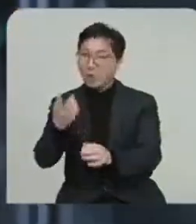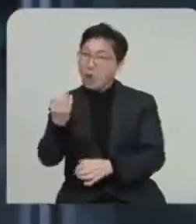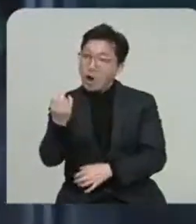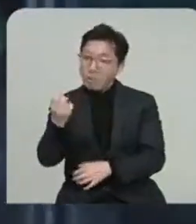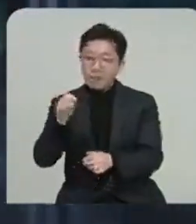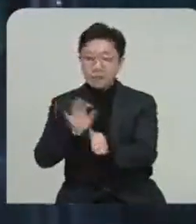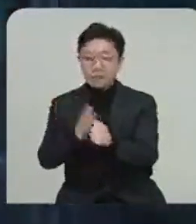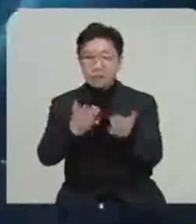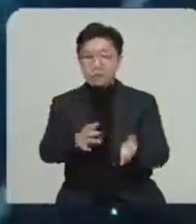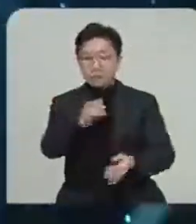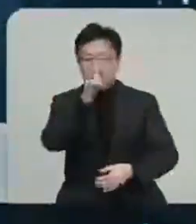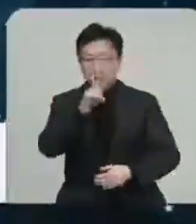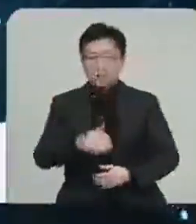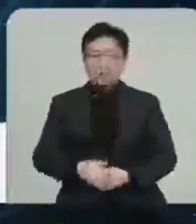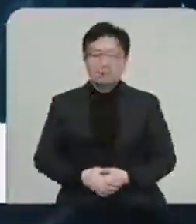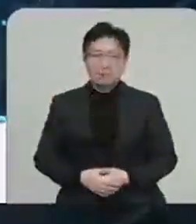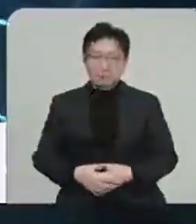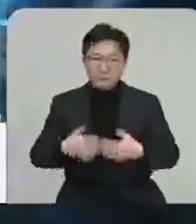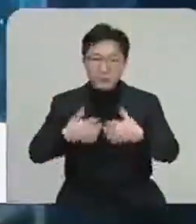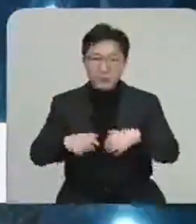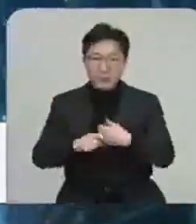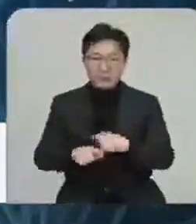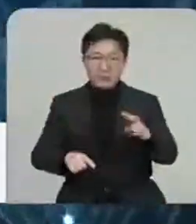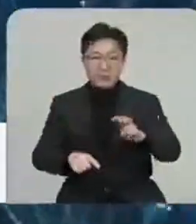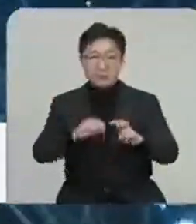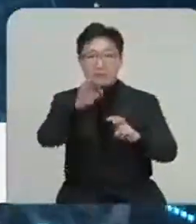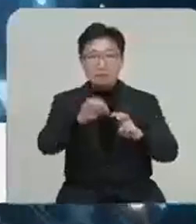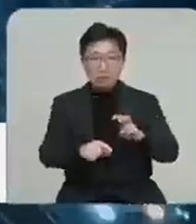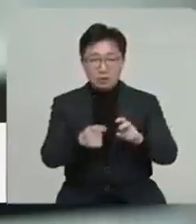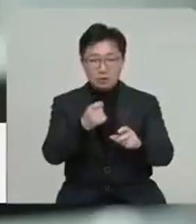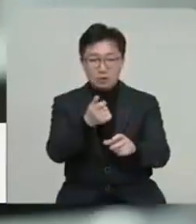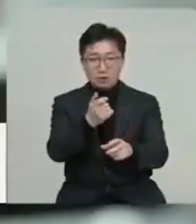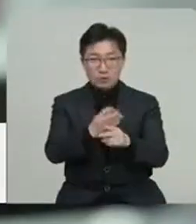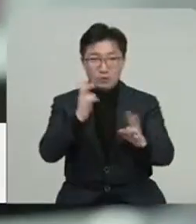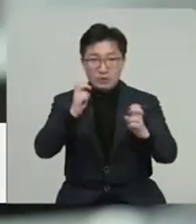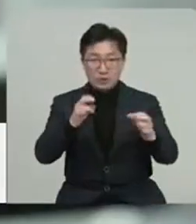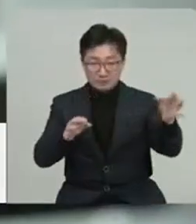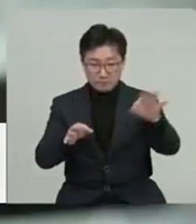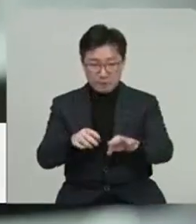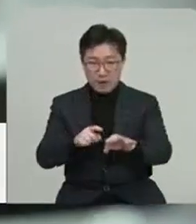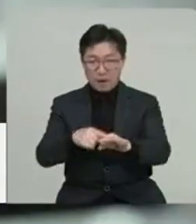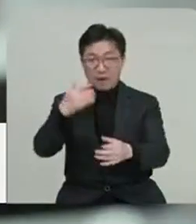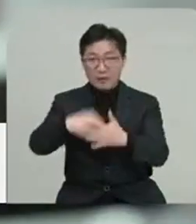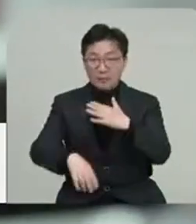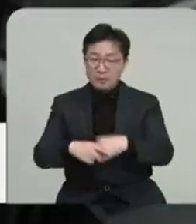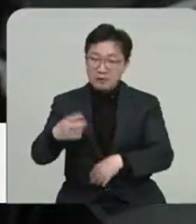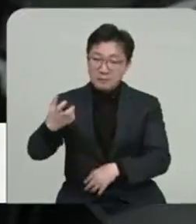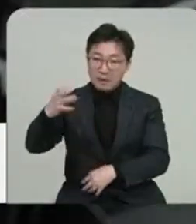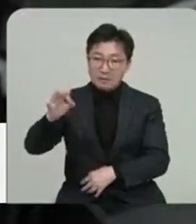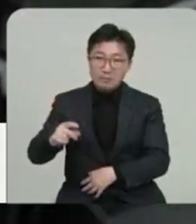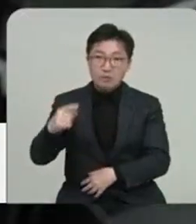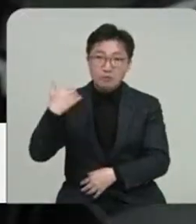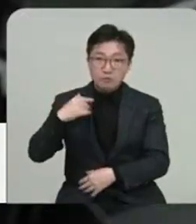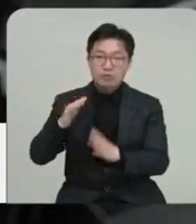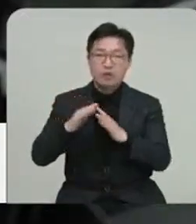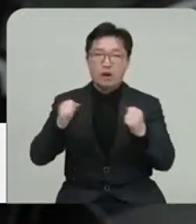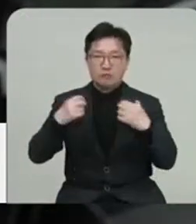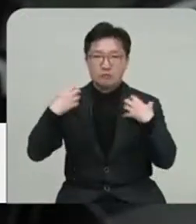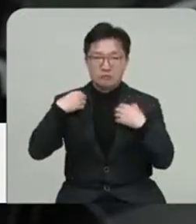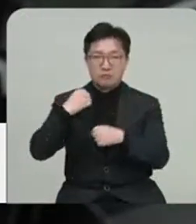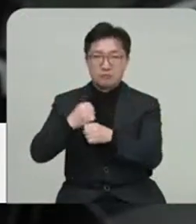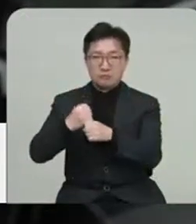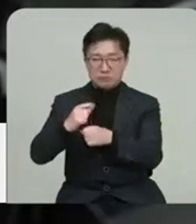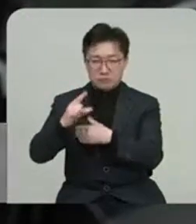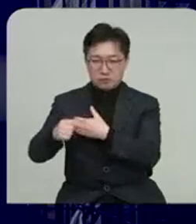지원합니다. 스마트 공장 구축 비용의 20%는 중소기업이 스스로 부담하고 나머지 80%는 전라북도와